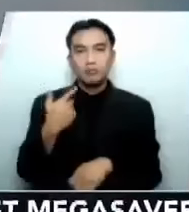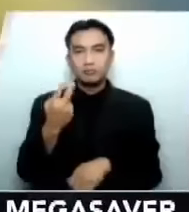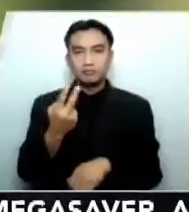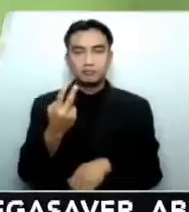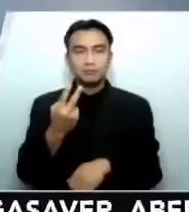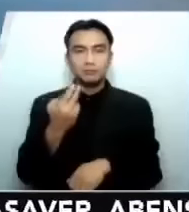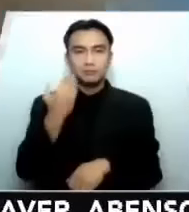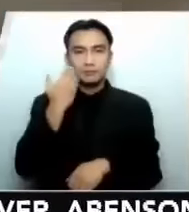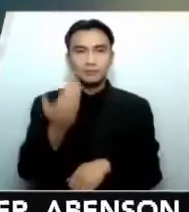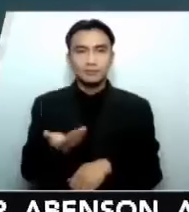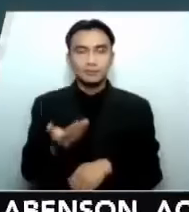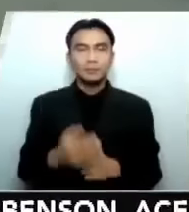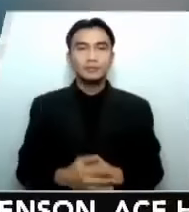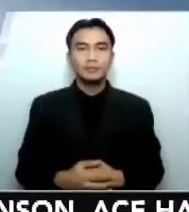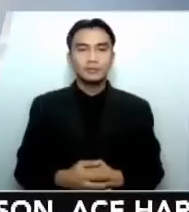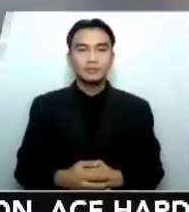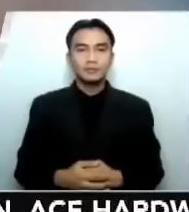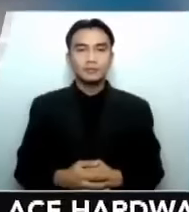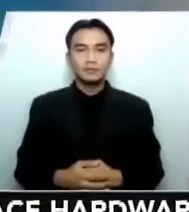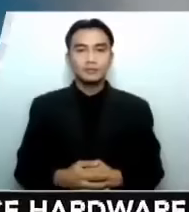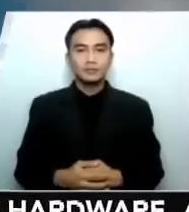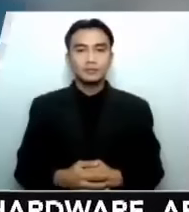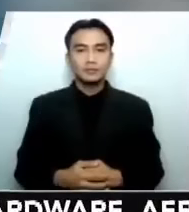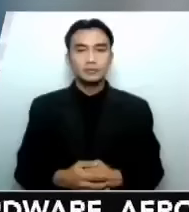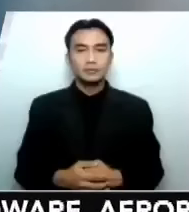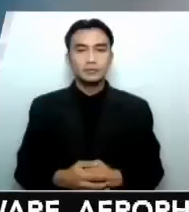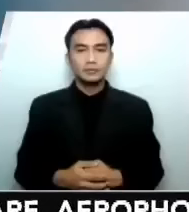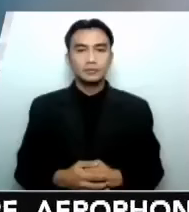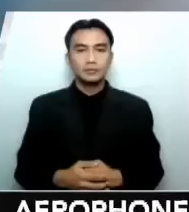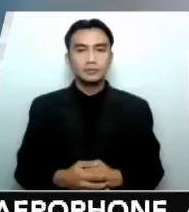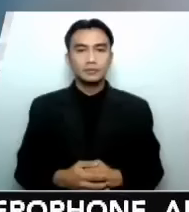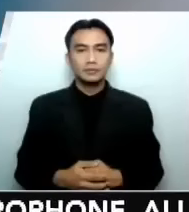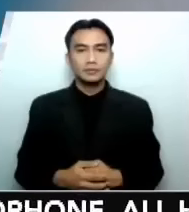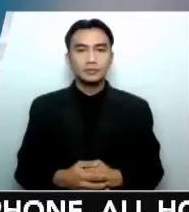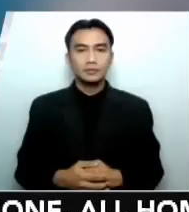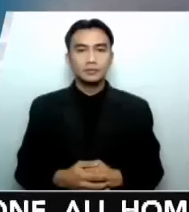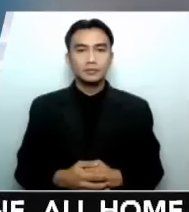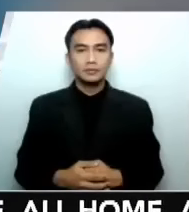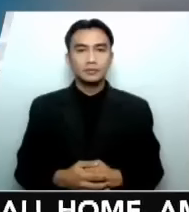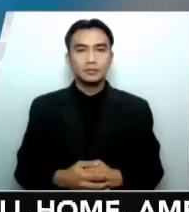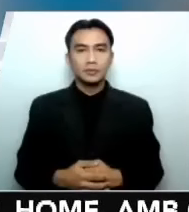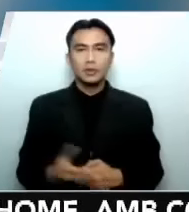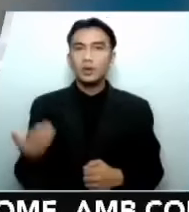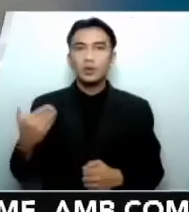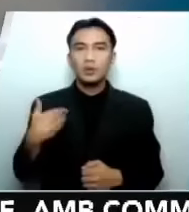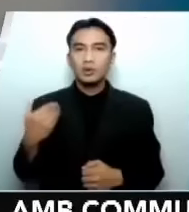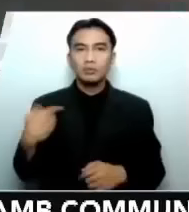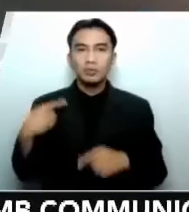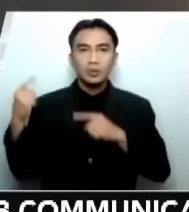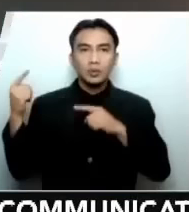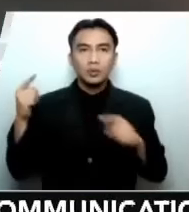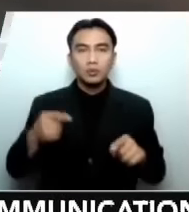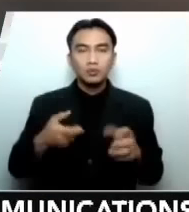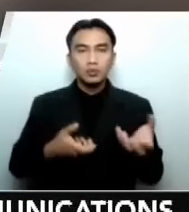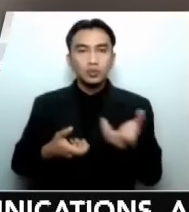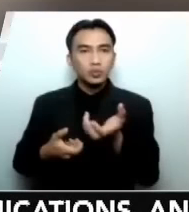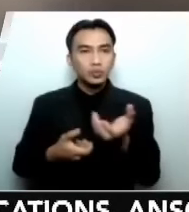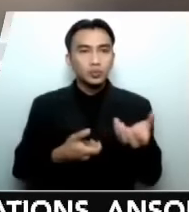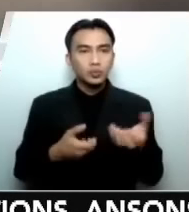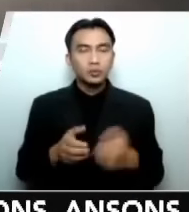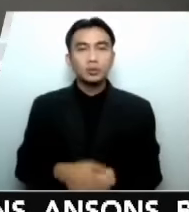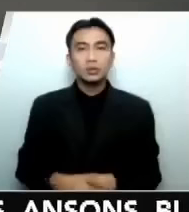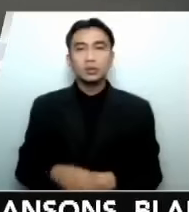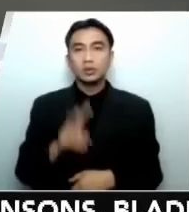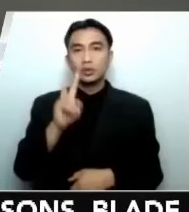Kabila lang namin, full yun. Wala pang pumupuntang bumbero, patawag po, patawag po. Mag-alas 2 ng hapon nang sumiklab